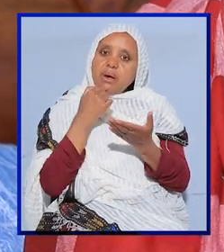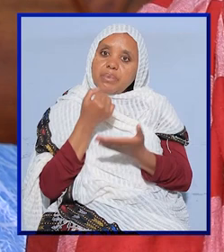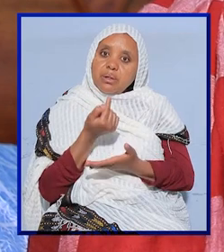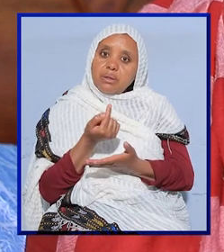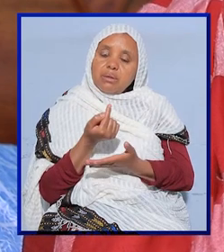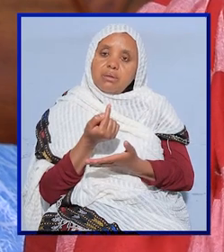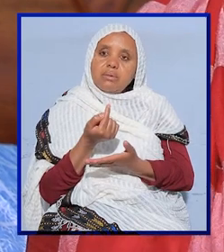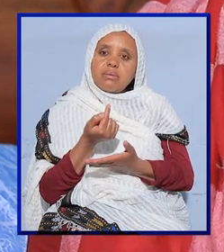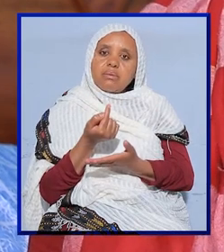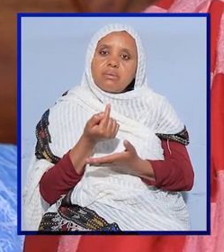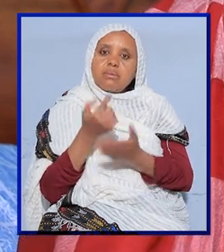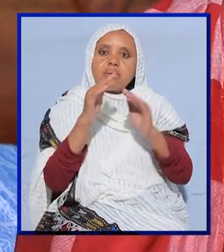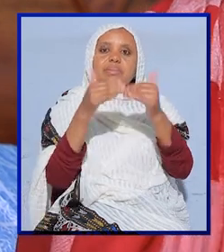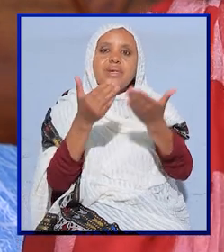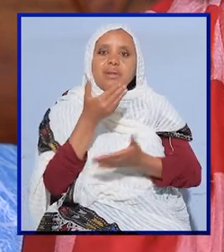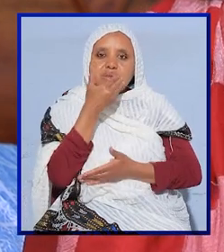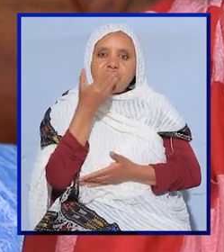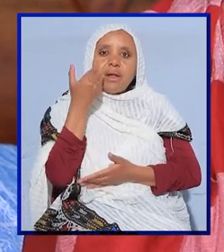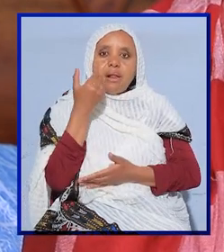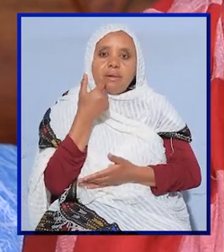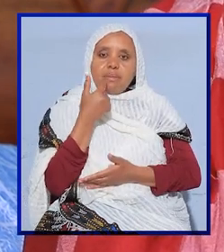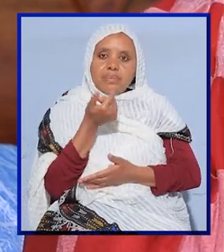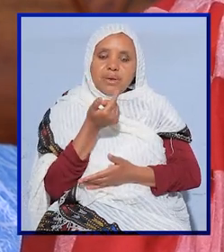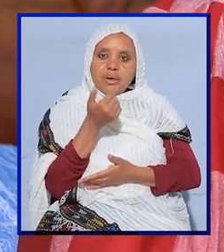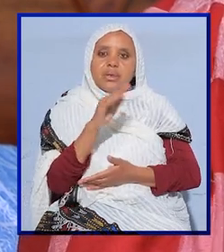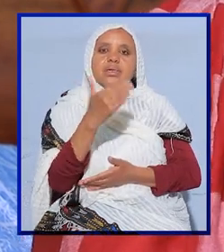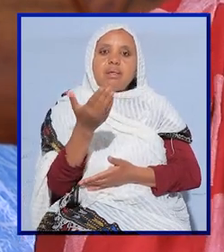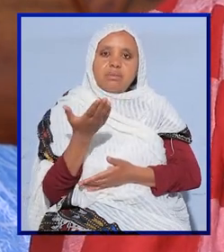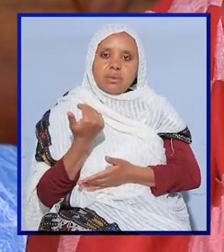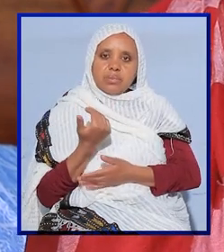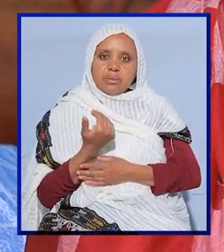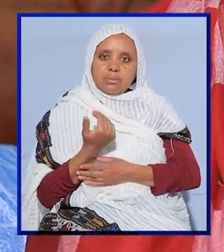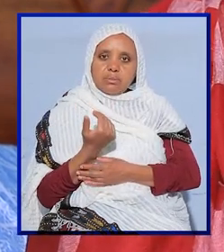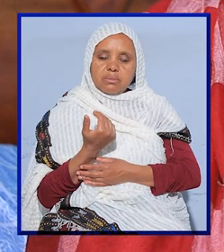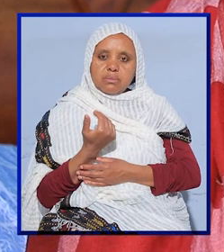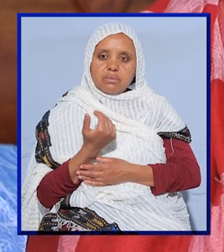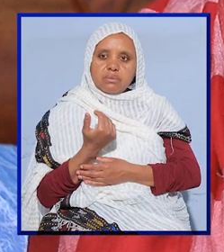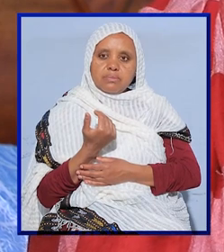የምን ከምትይኝ ብሰጣት ይሻላል ብዬ እሰጣት ነበረ።